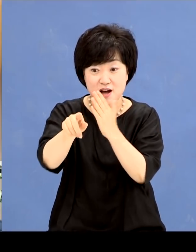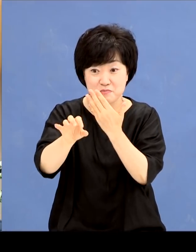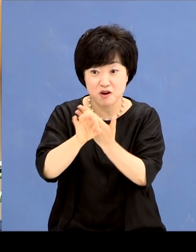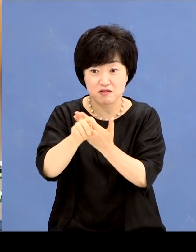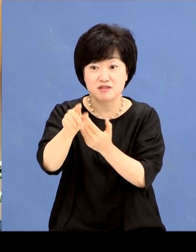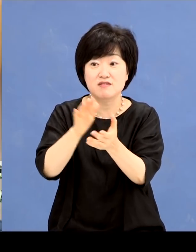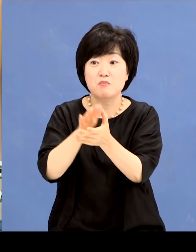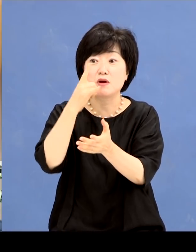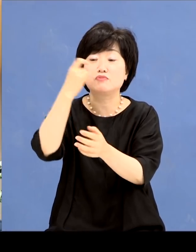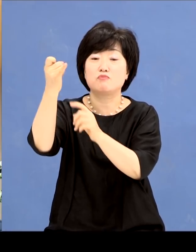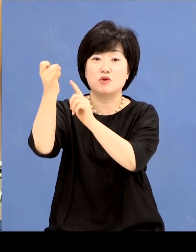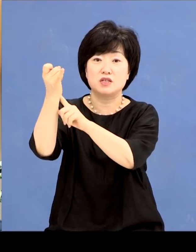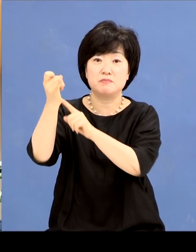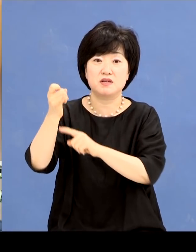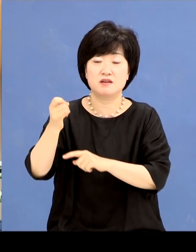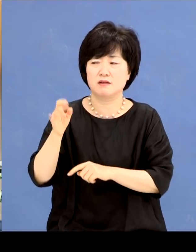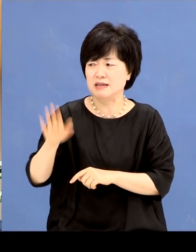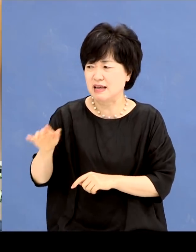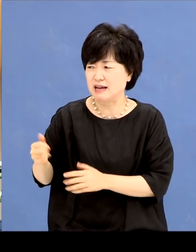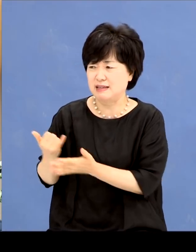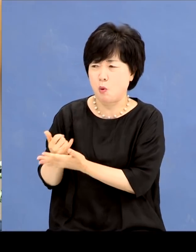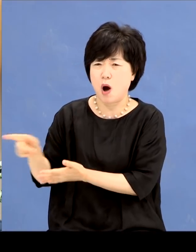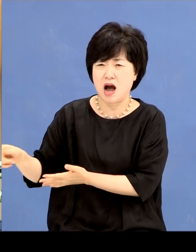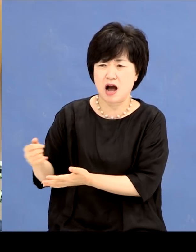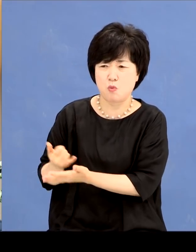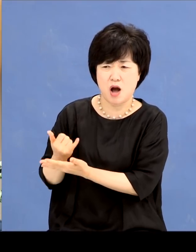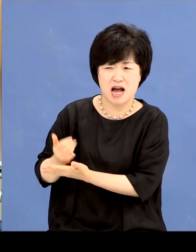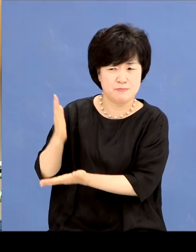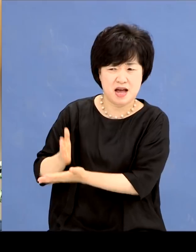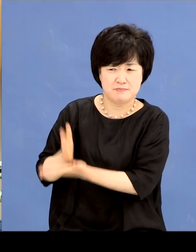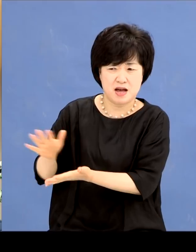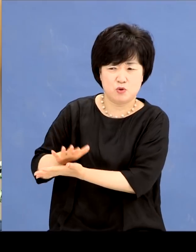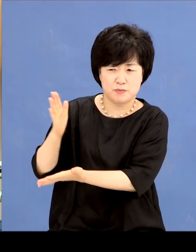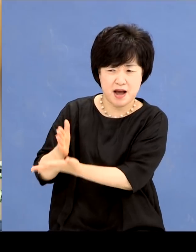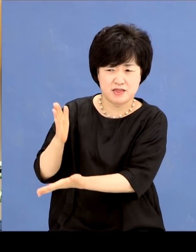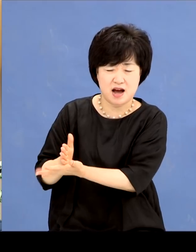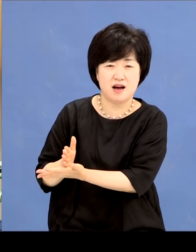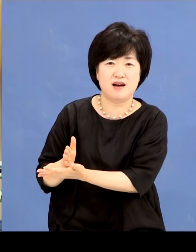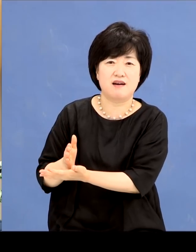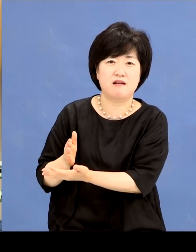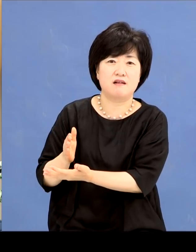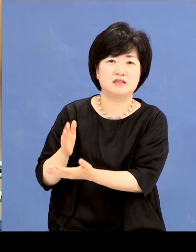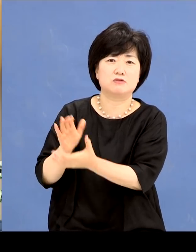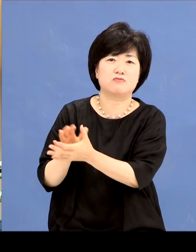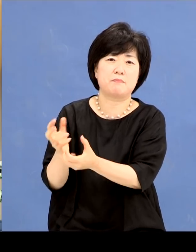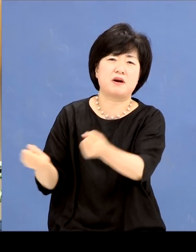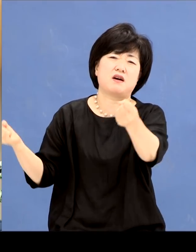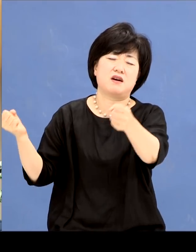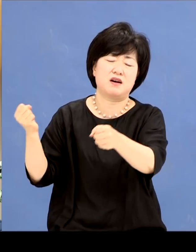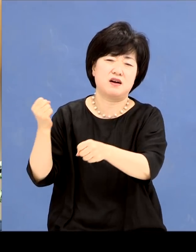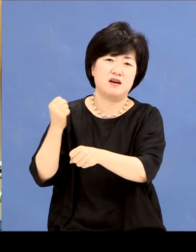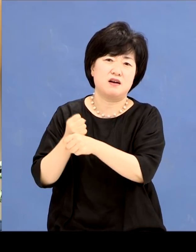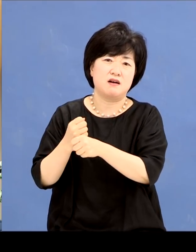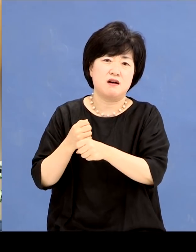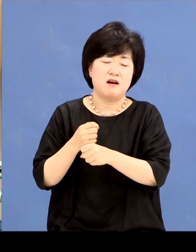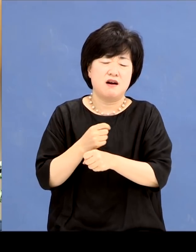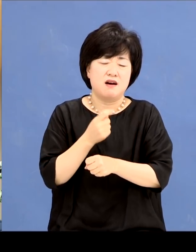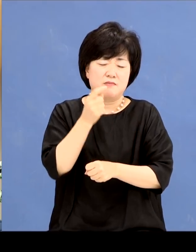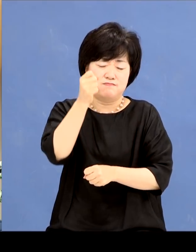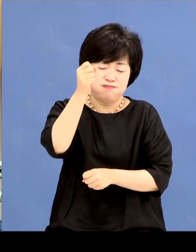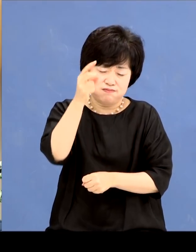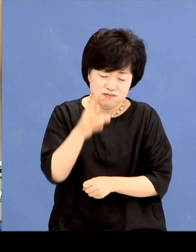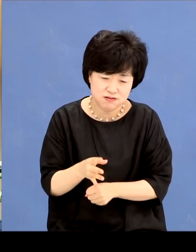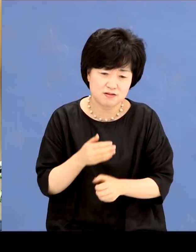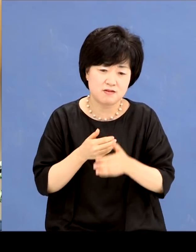친구의 부모님께서 따로 불러서 성민이 고아야 보육원에 살아 절대 같이 놀지 마. 뭐 이런 얘기들, 그냥 이런 상황들을 저희는